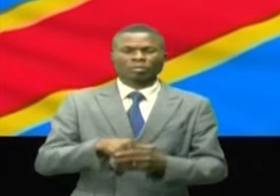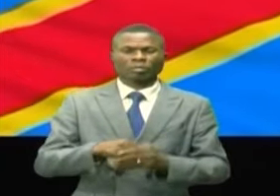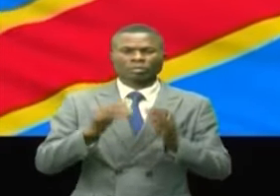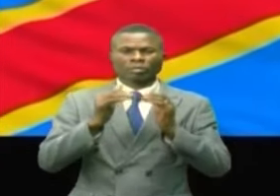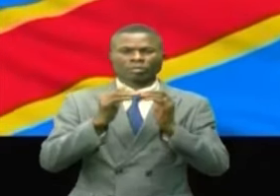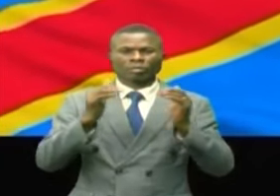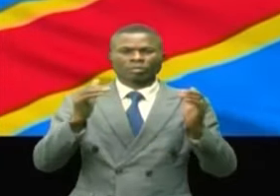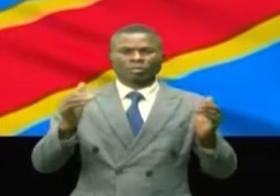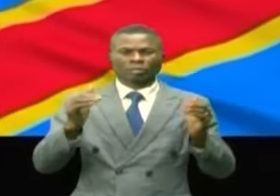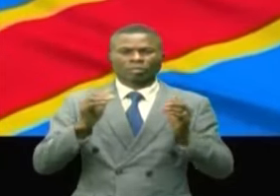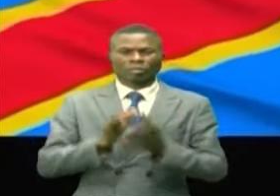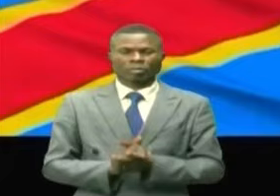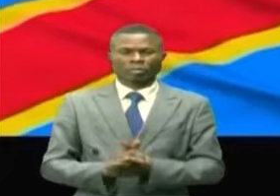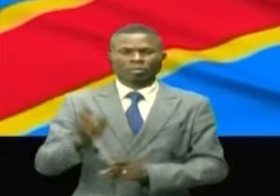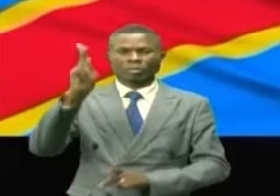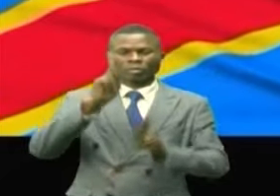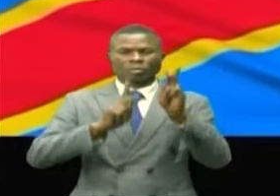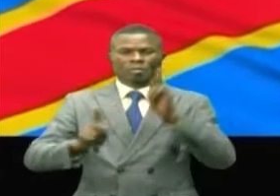l'État